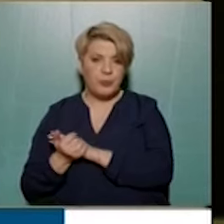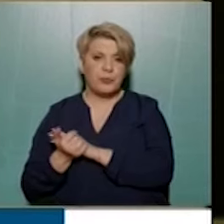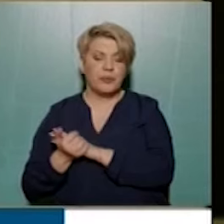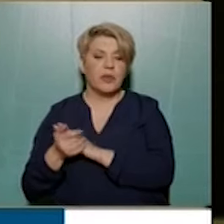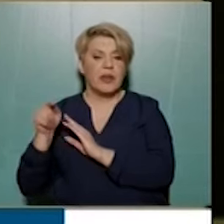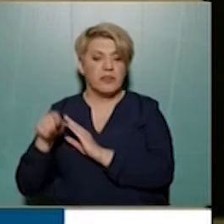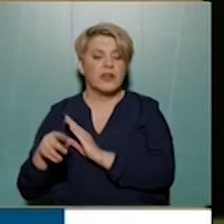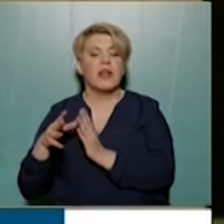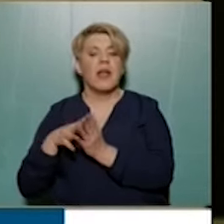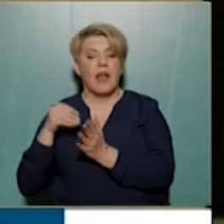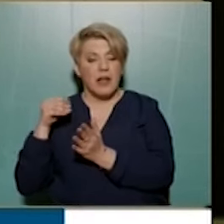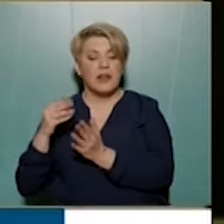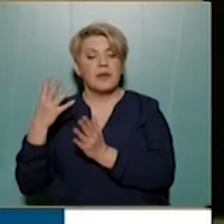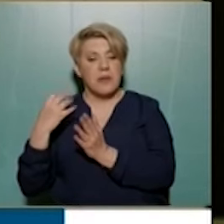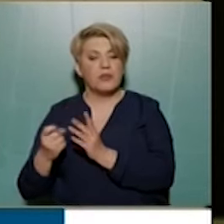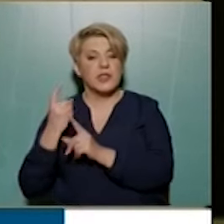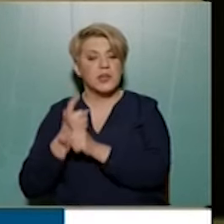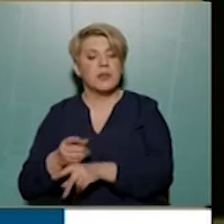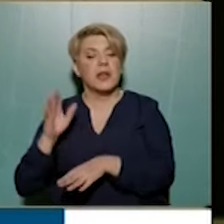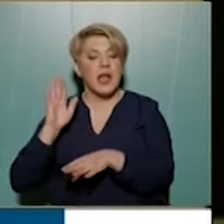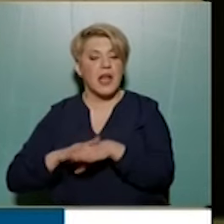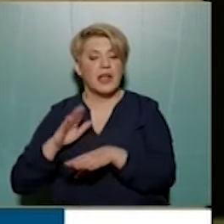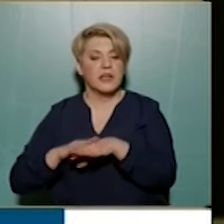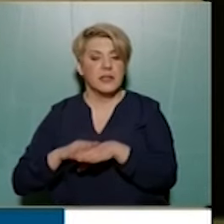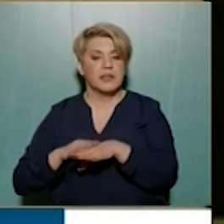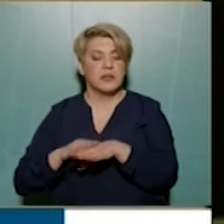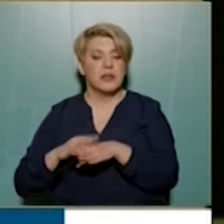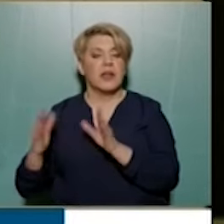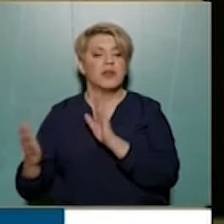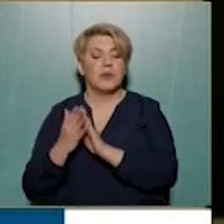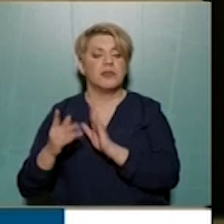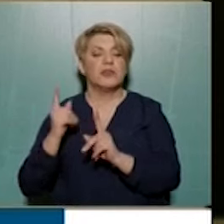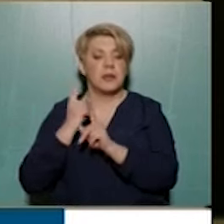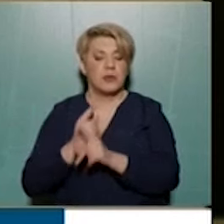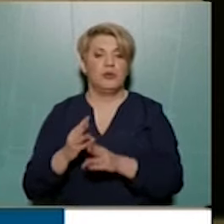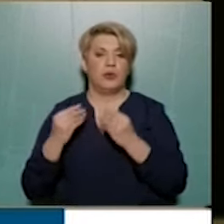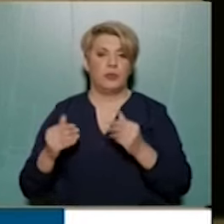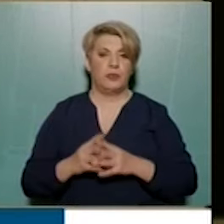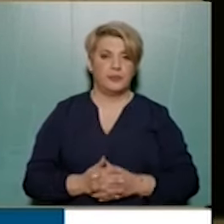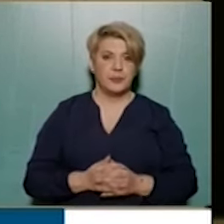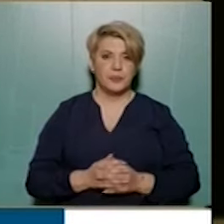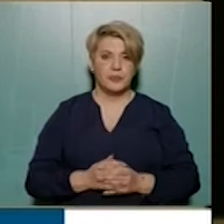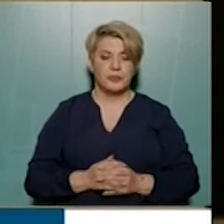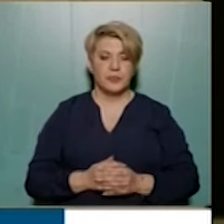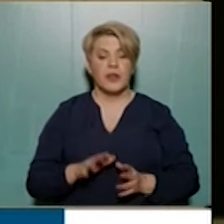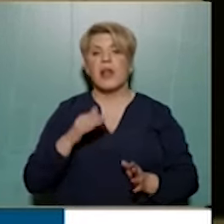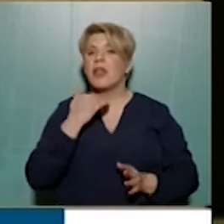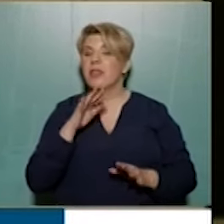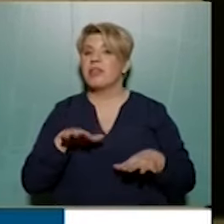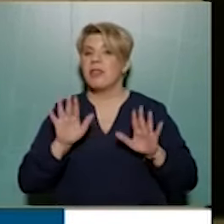Και με αυτή την έννοια λέμε ότι υπάρχουν και συγκεκριμένες αιτίες που αντιμετωπίζονται με συγκεκριμένο τρόπο. Και δεν